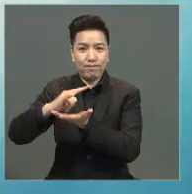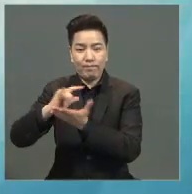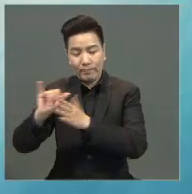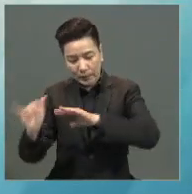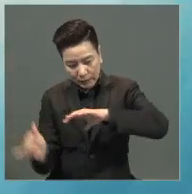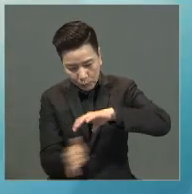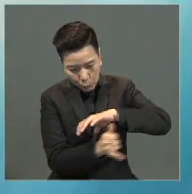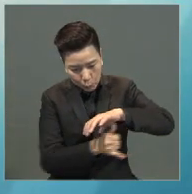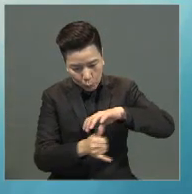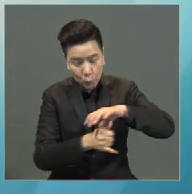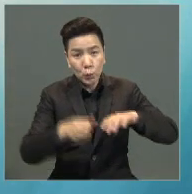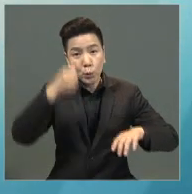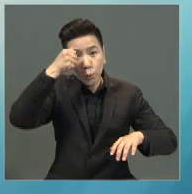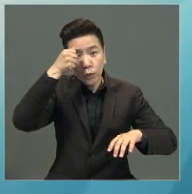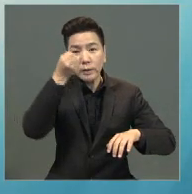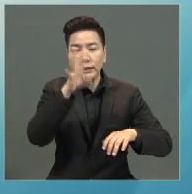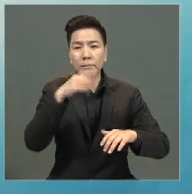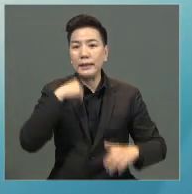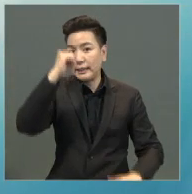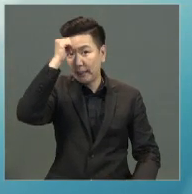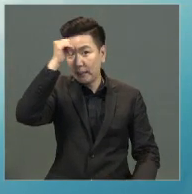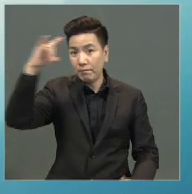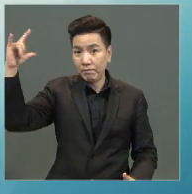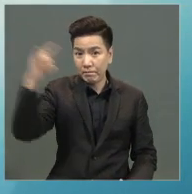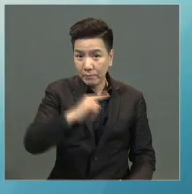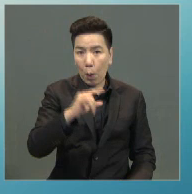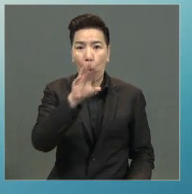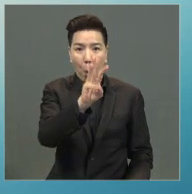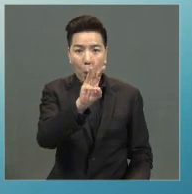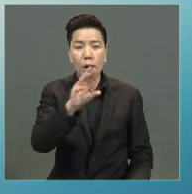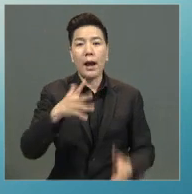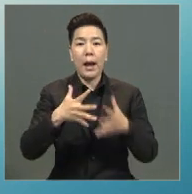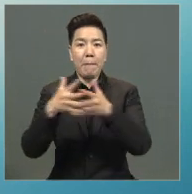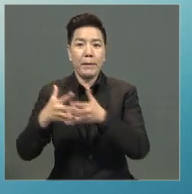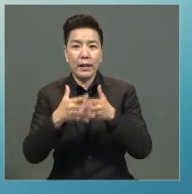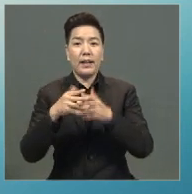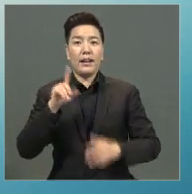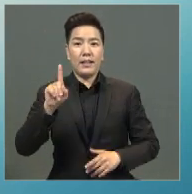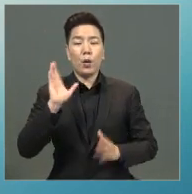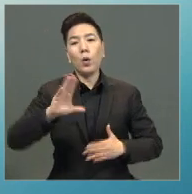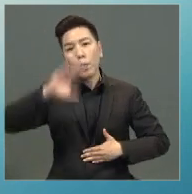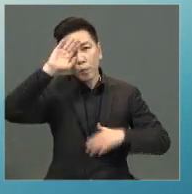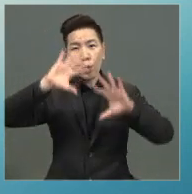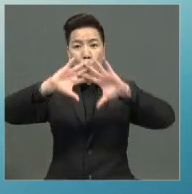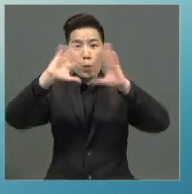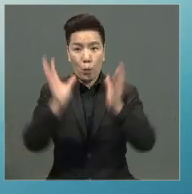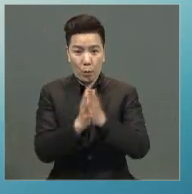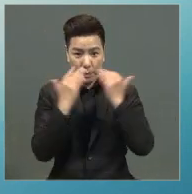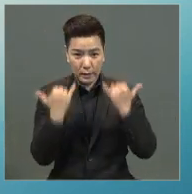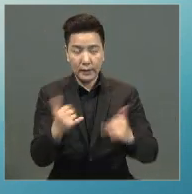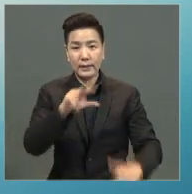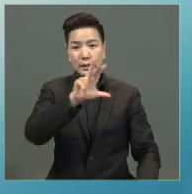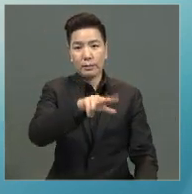ทควอรันทีนเราก็คือมาจากอินเดีย6รายแล้วก็สหรัฐอเมริกา1รายก็จะมีผู้ป่วยรวมทั้งหมดเนี่ยคือ